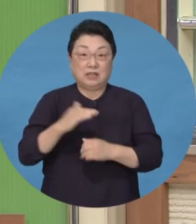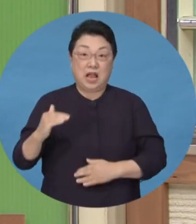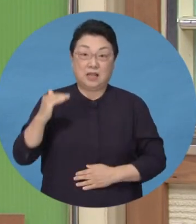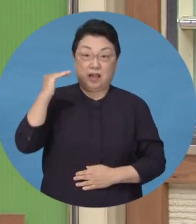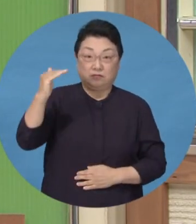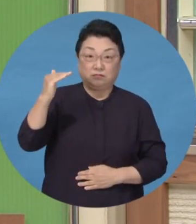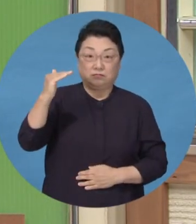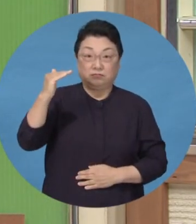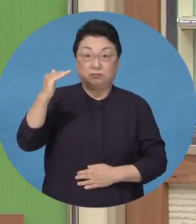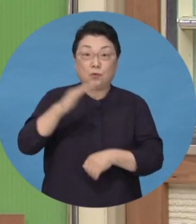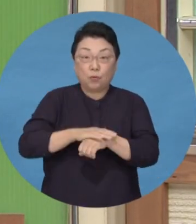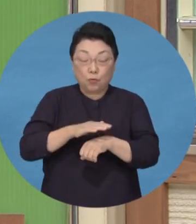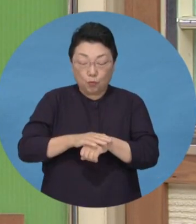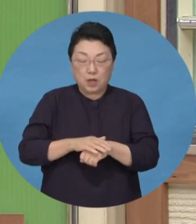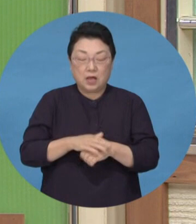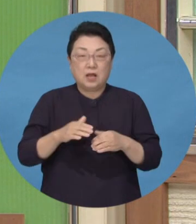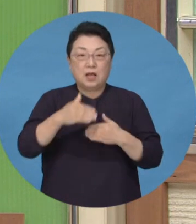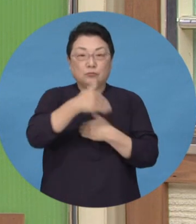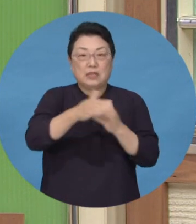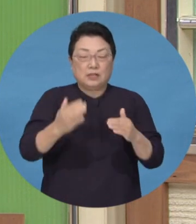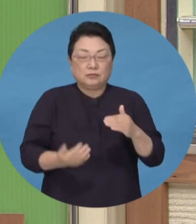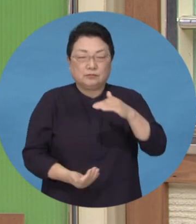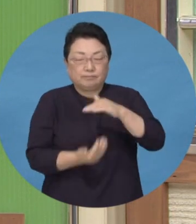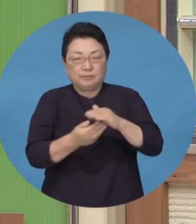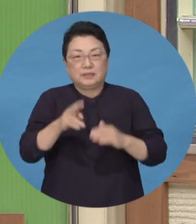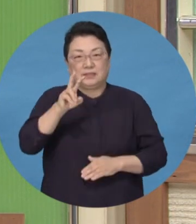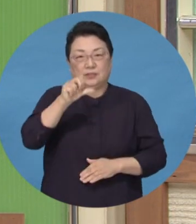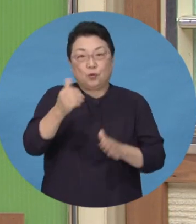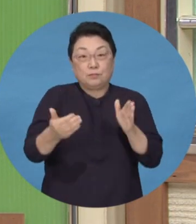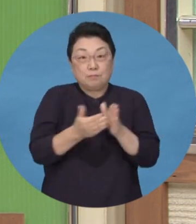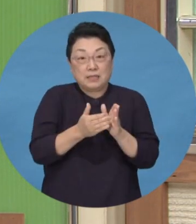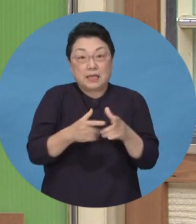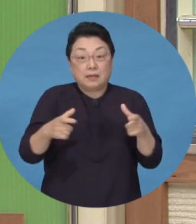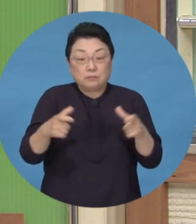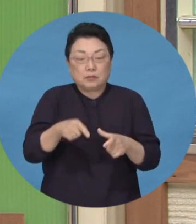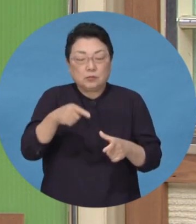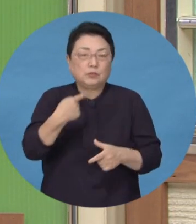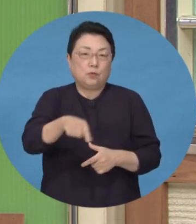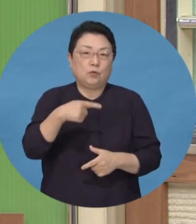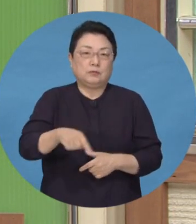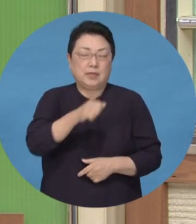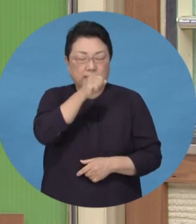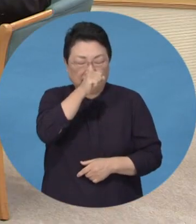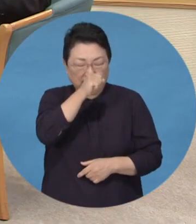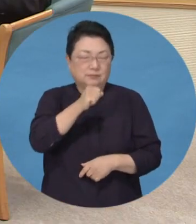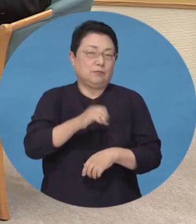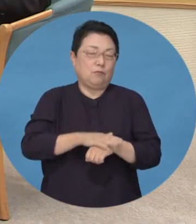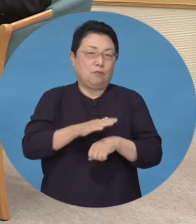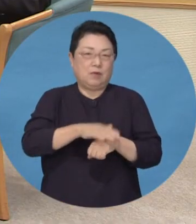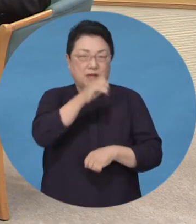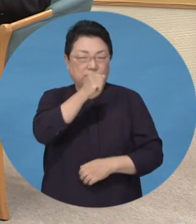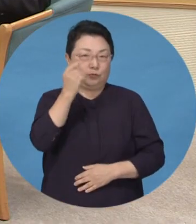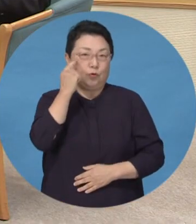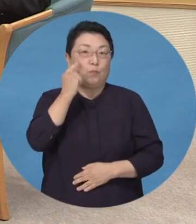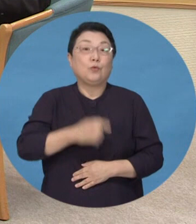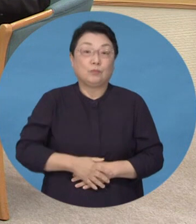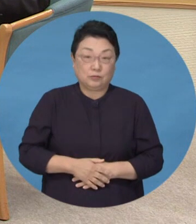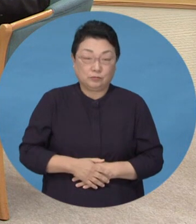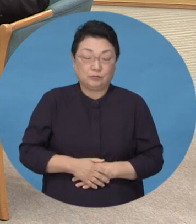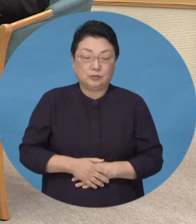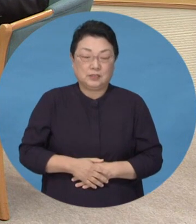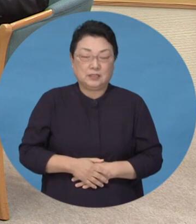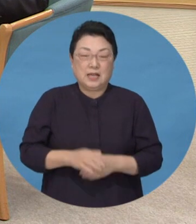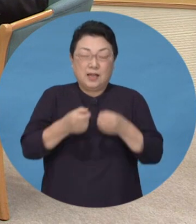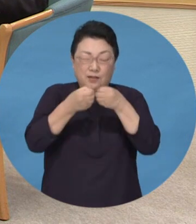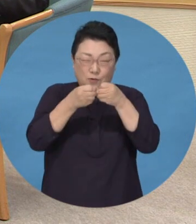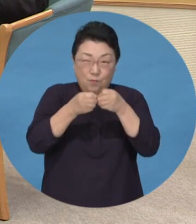招聘少人数教育これがですねあのお役に立つ思います必要なそのかゆい